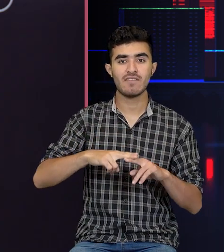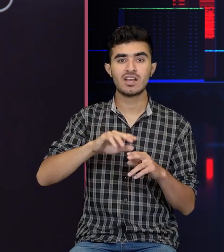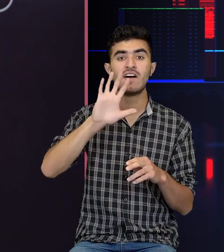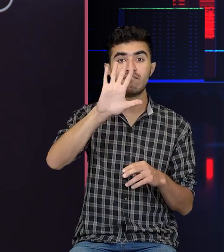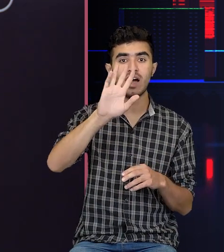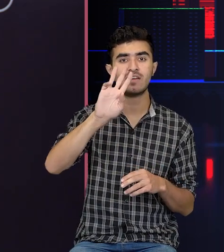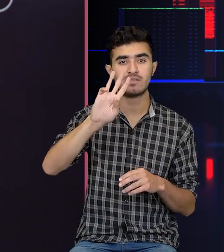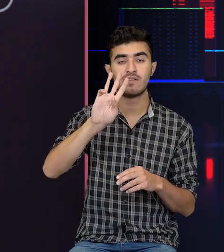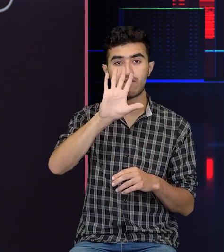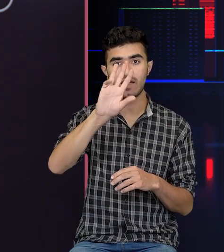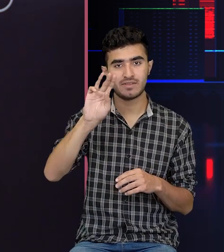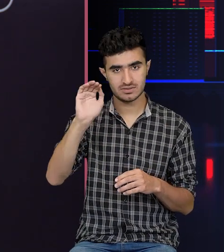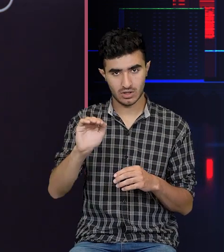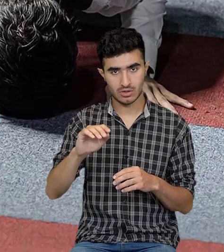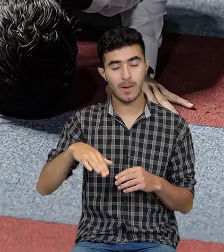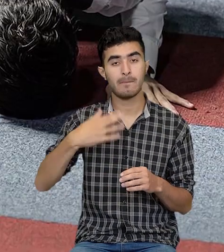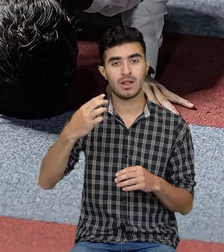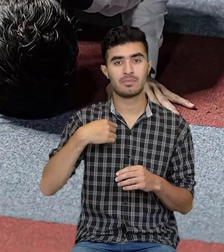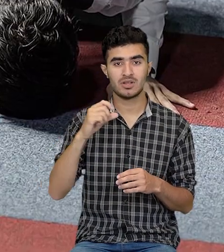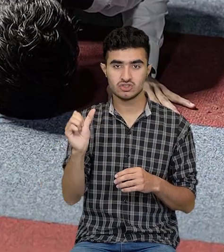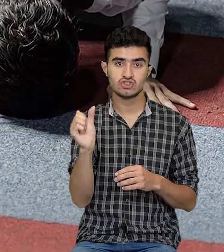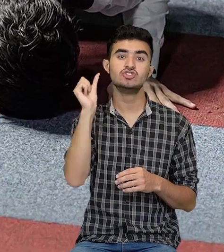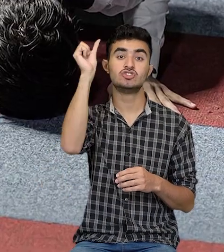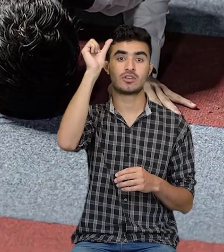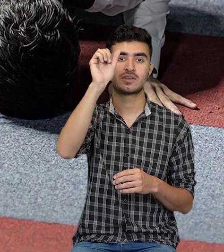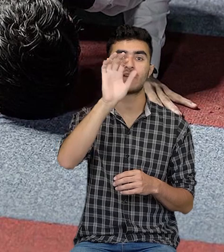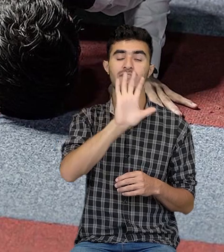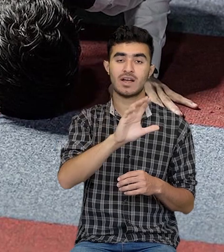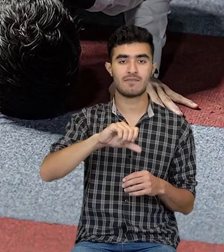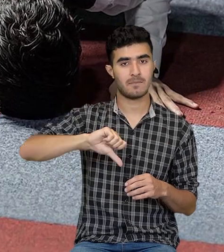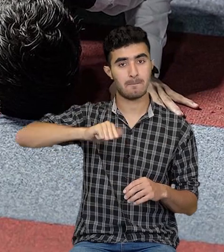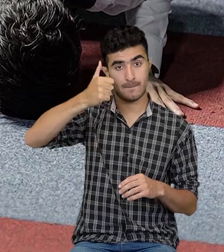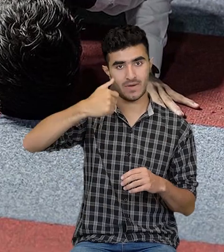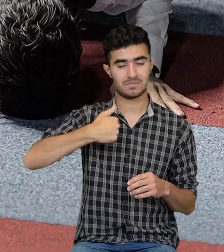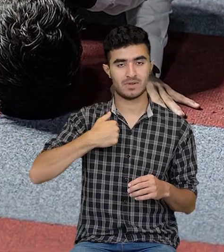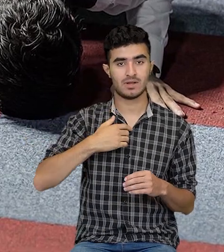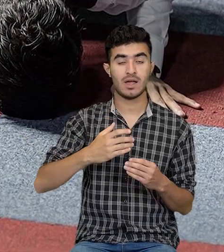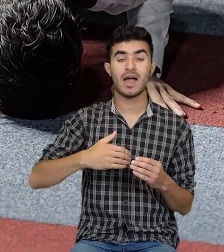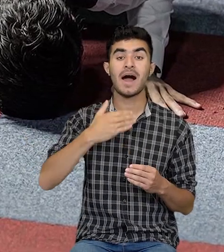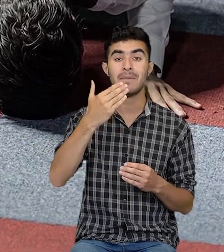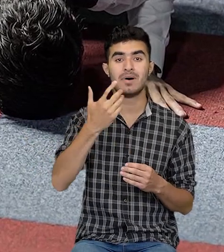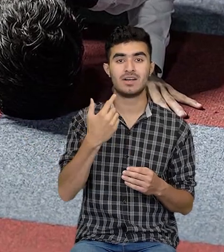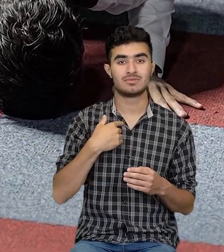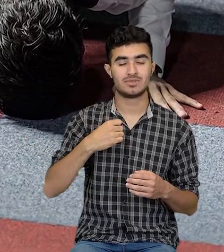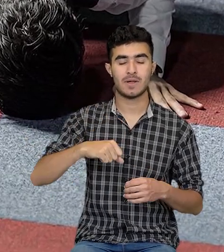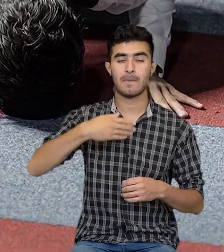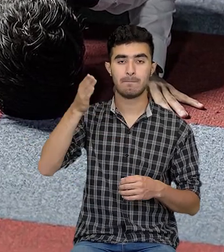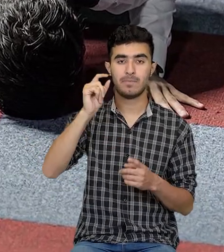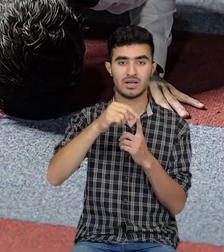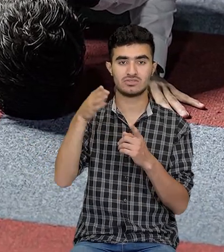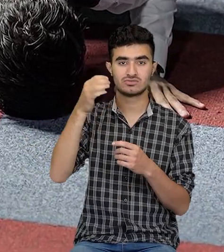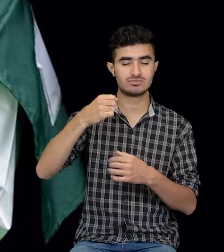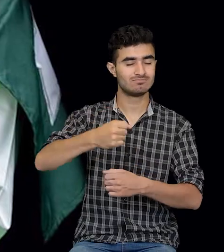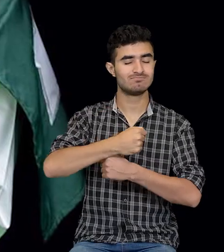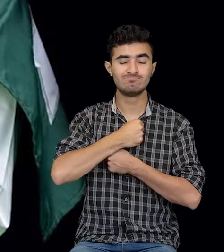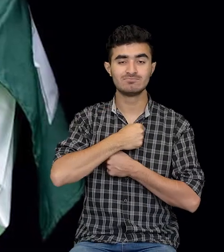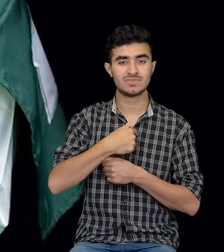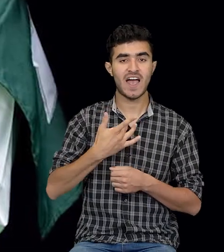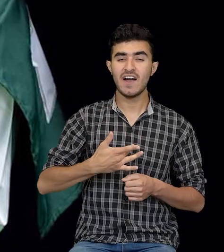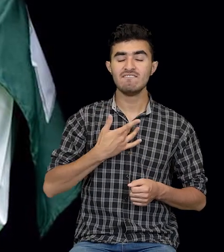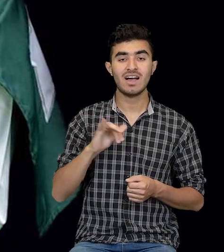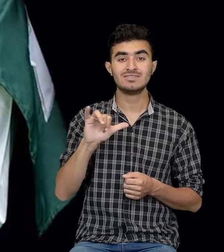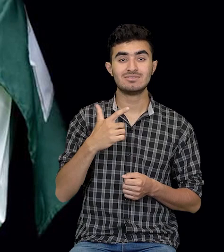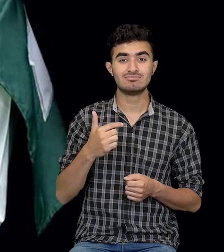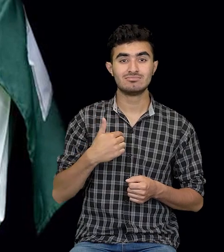डाउन था, 6-5 में मैच जीत गया और सजदा किया। और जब फ्लैग मैंने अपने सीने से लगाया वहाँ पे, तो एक ऐसी फीलिंग